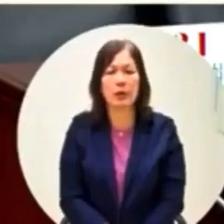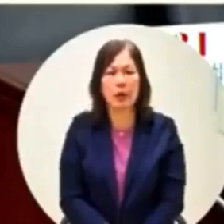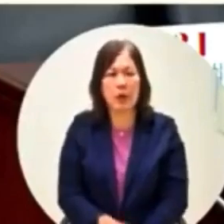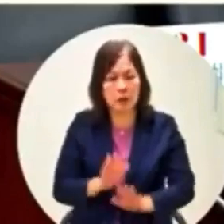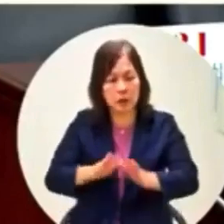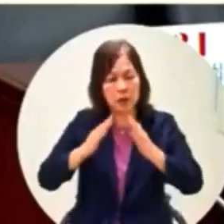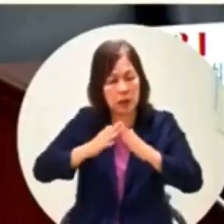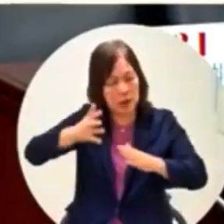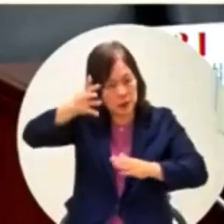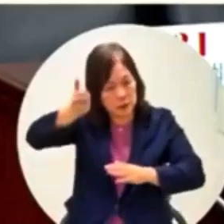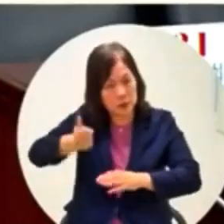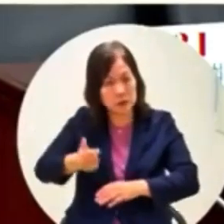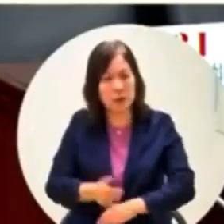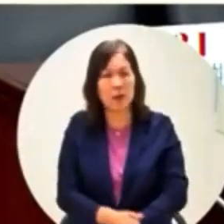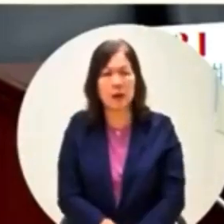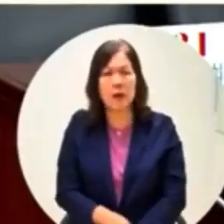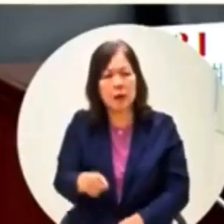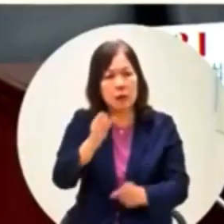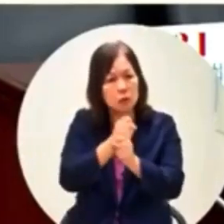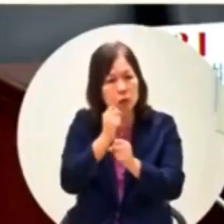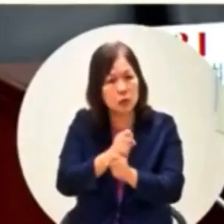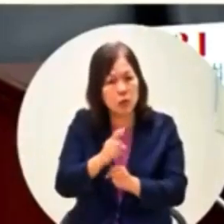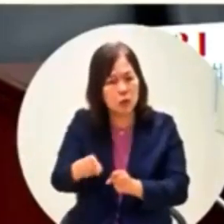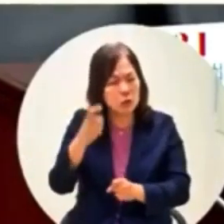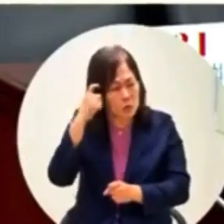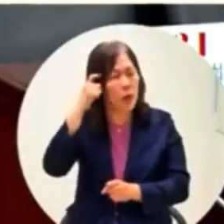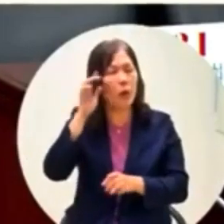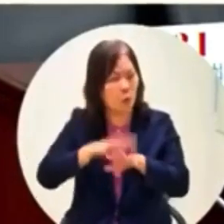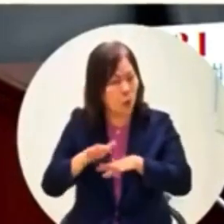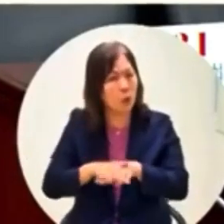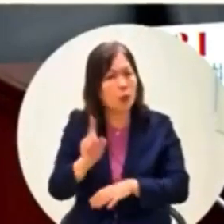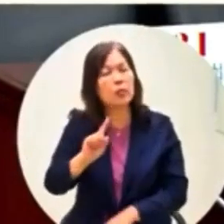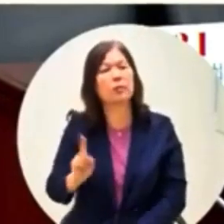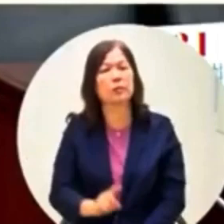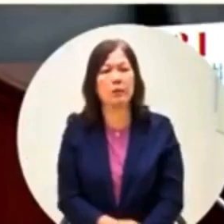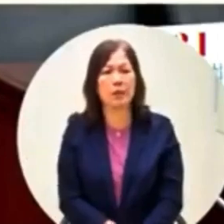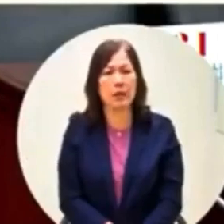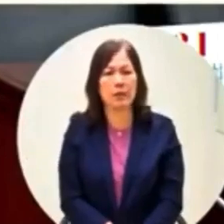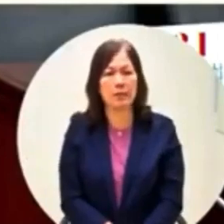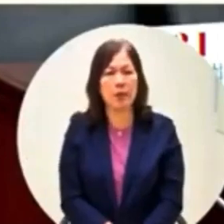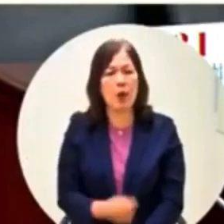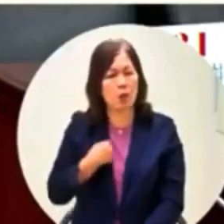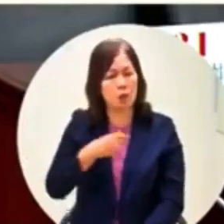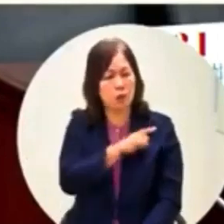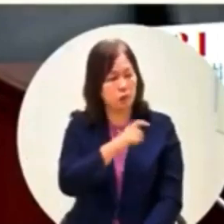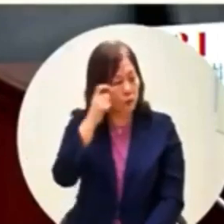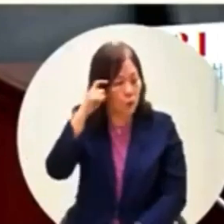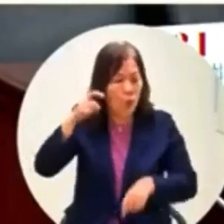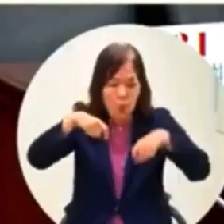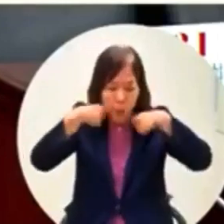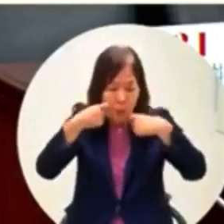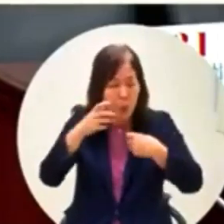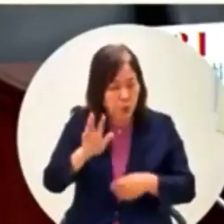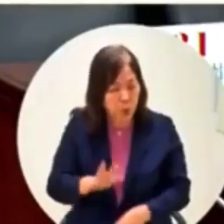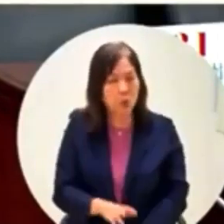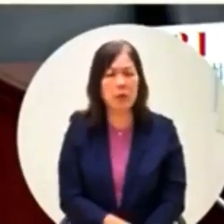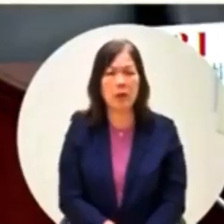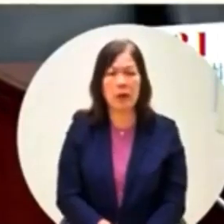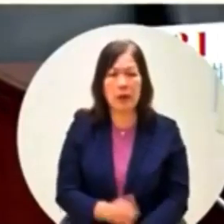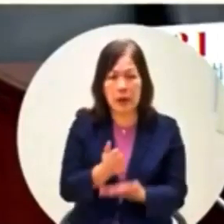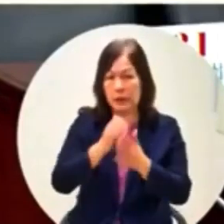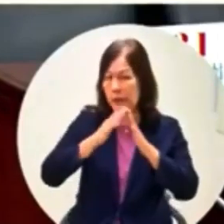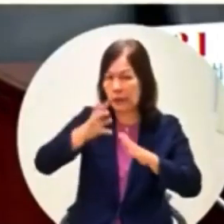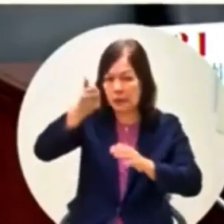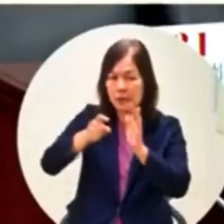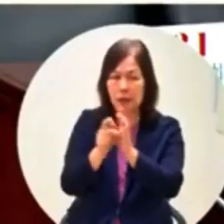韩市长，那你的市政团队你会想到这一点，所以本席也觉得非常好奇，是不是请市长在针对智